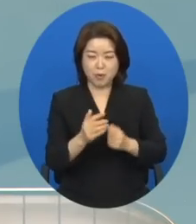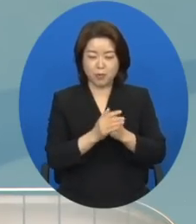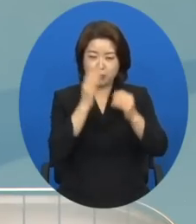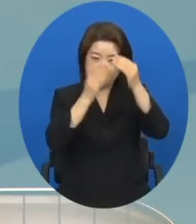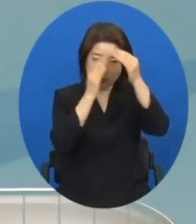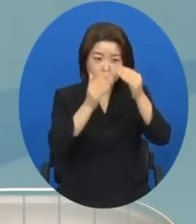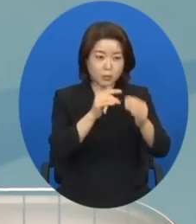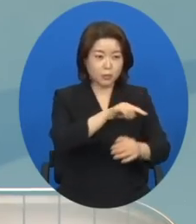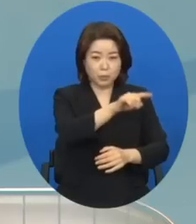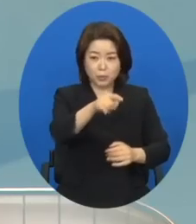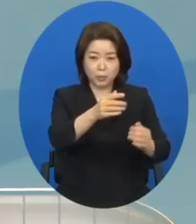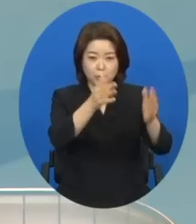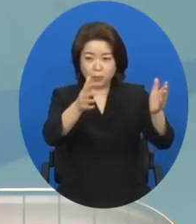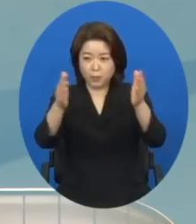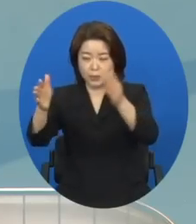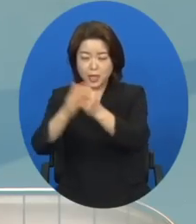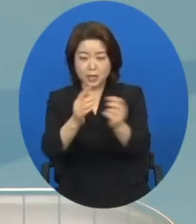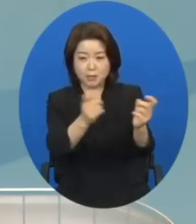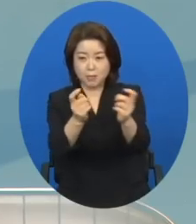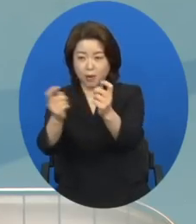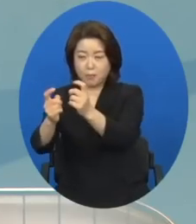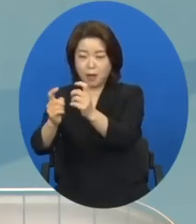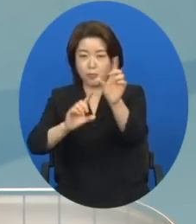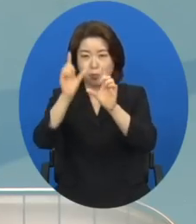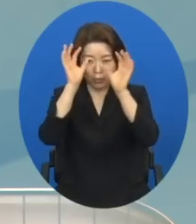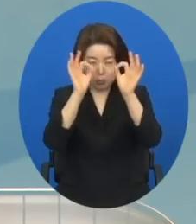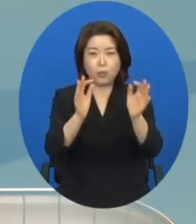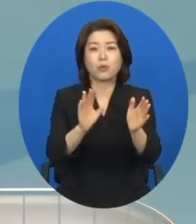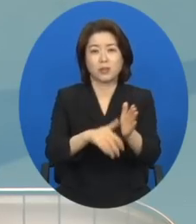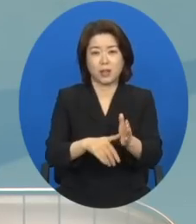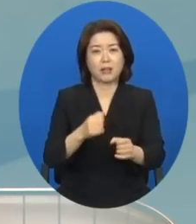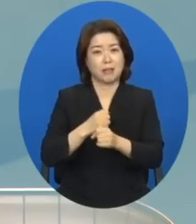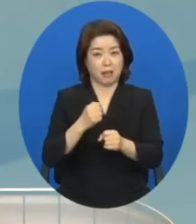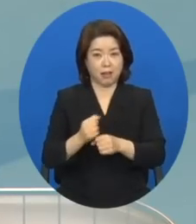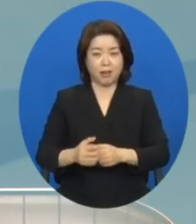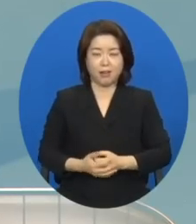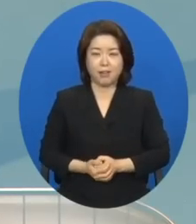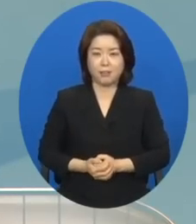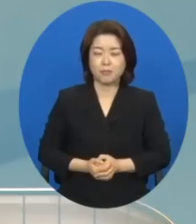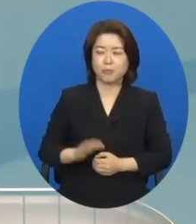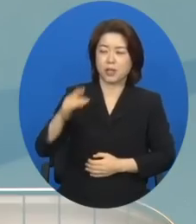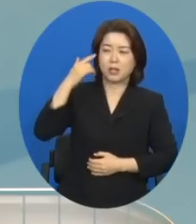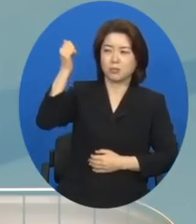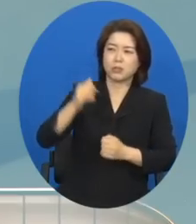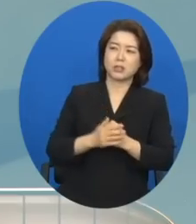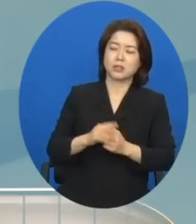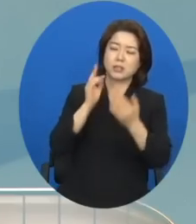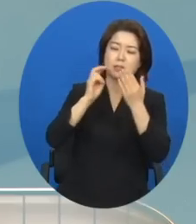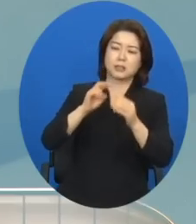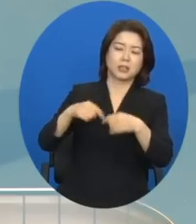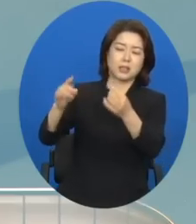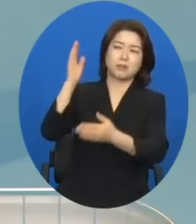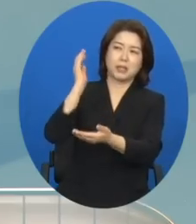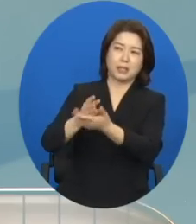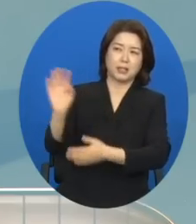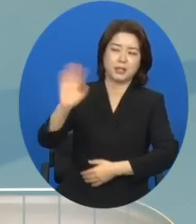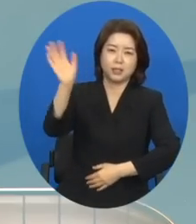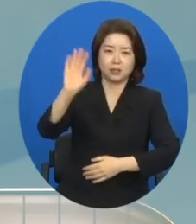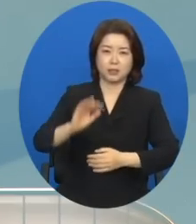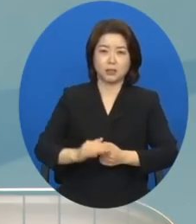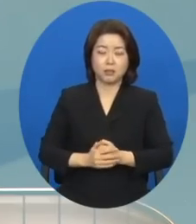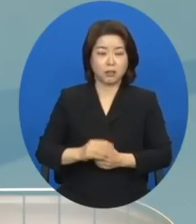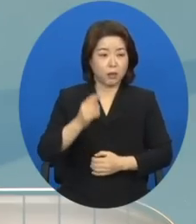성도님들끼리 다툴 때입니다. 한 번은 그런 때가 있었어요. 목사님, 저 이제 성가대 안 할래요.